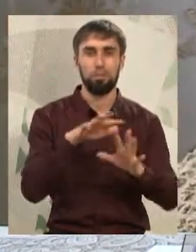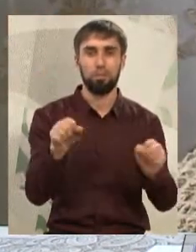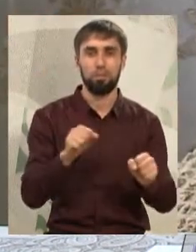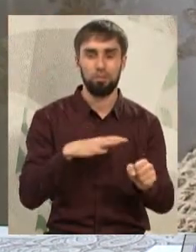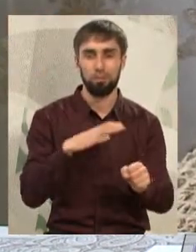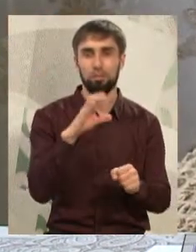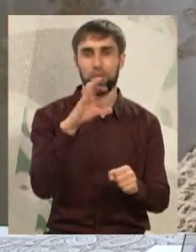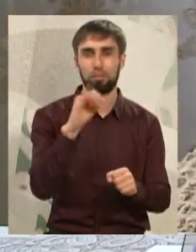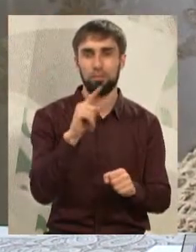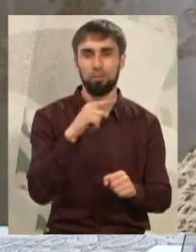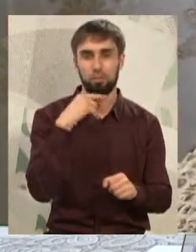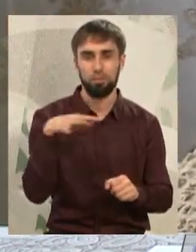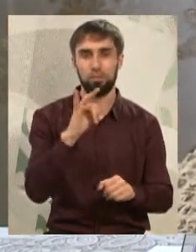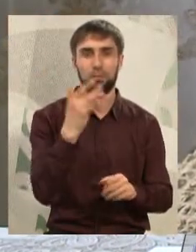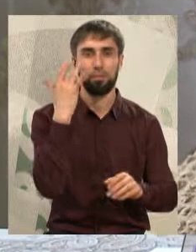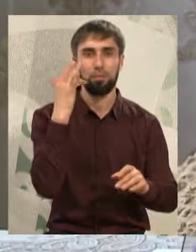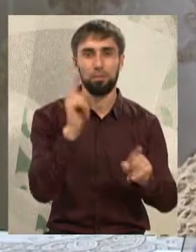туда, американцы были, другие были.